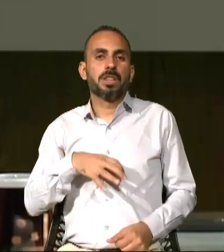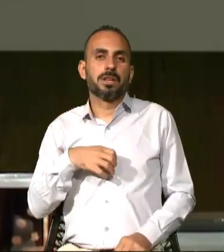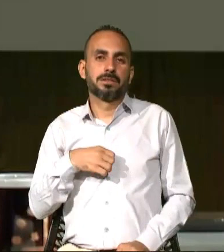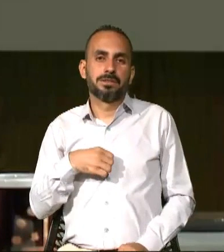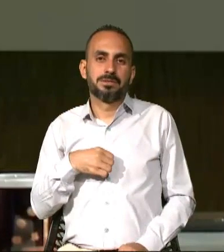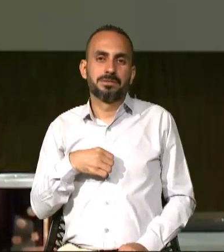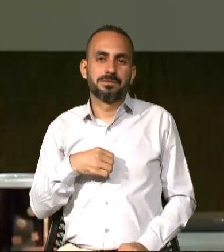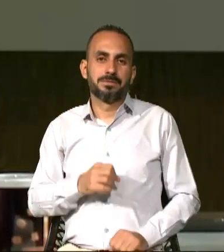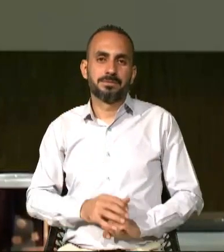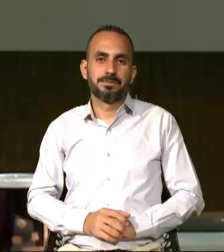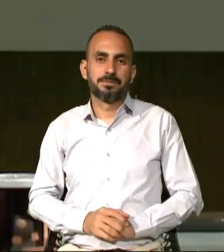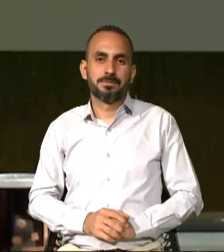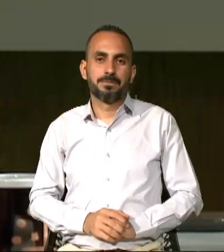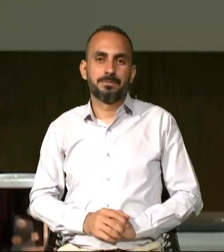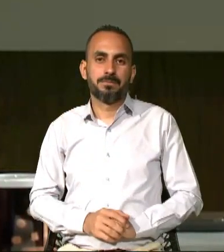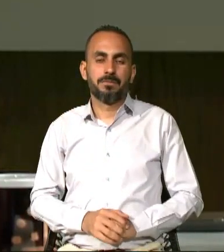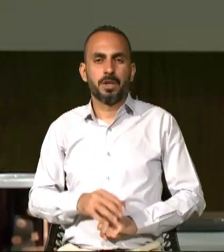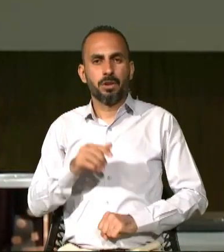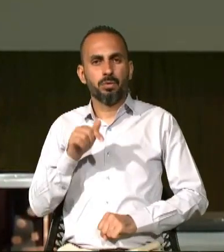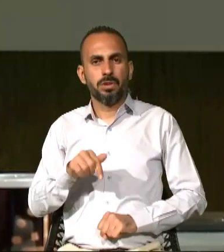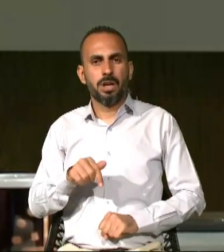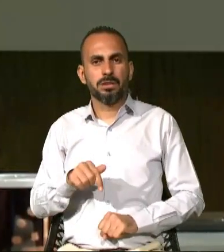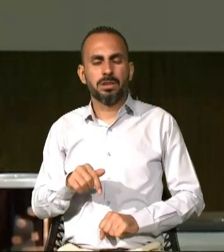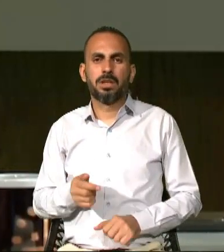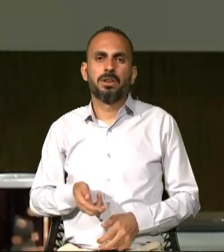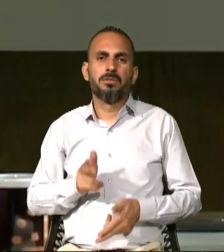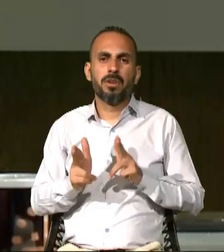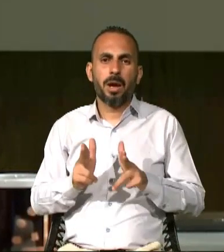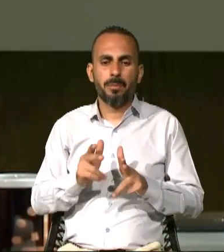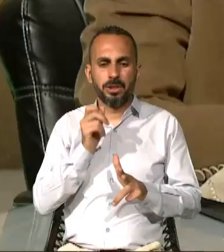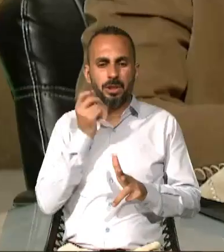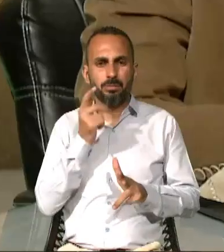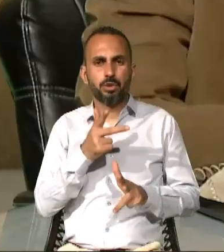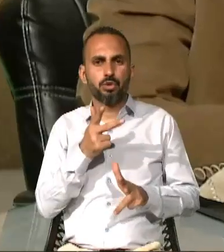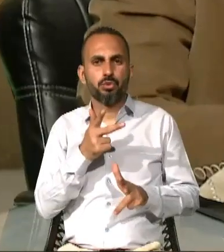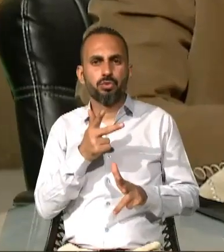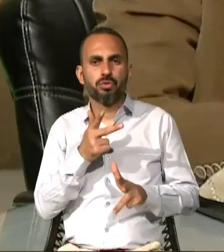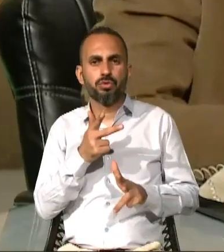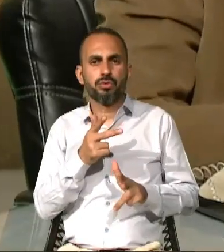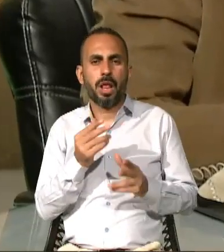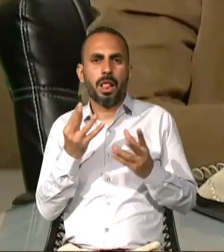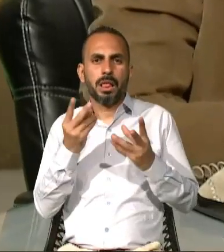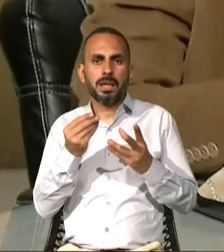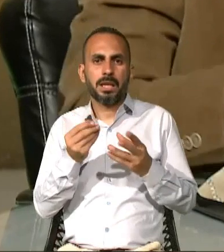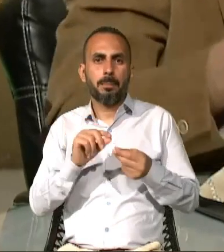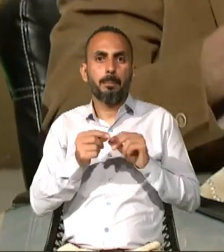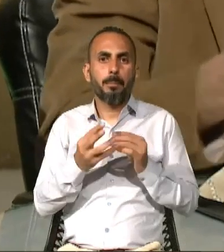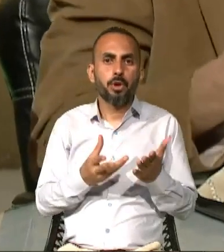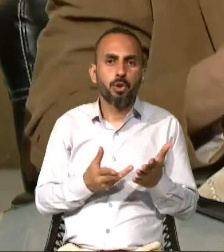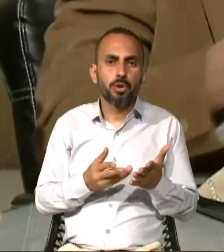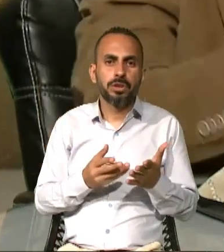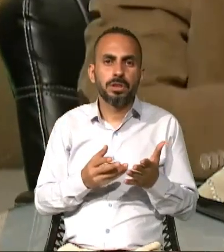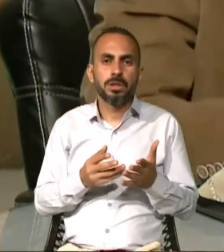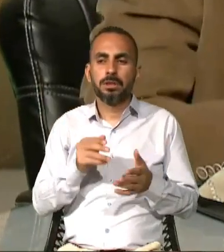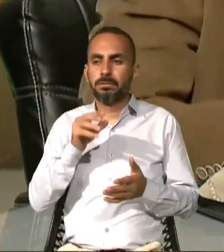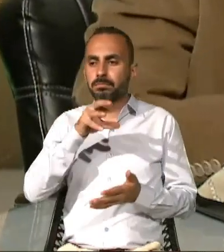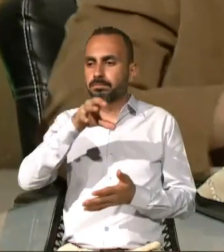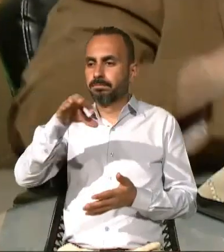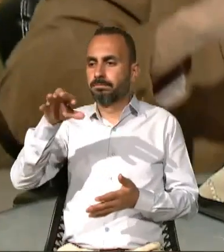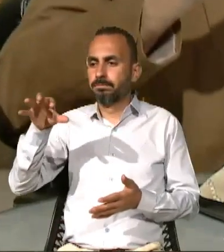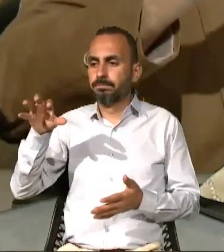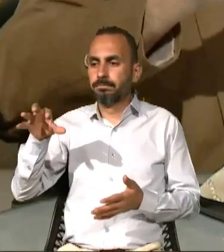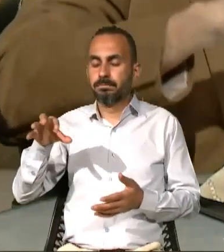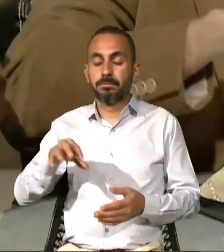مرعبة ودلوقتي النهاردة أمريكا بيقولوا وصلوا للعدد مش عارف في اليوم الواحد كام وصل عدد النهائي كام. هنا أنا حصل معايا